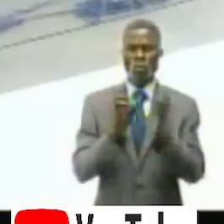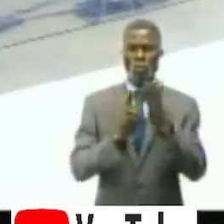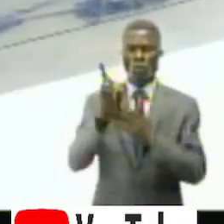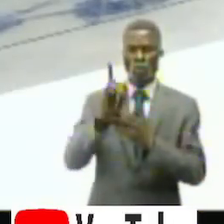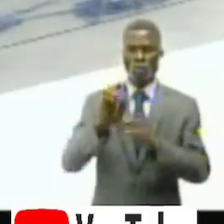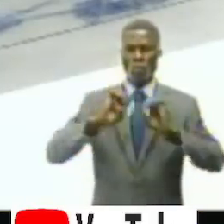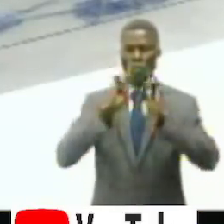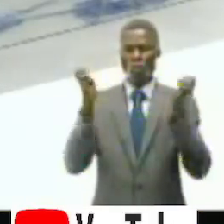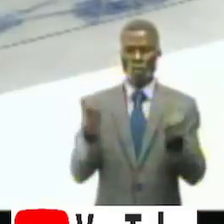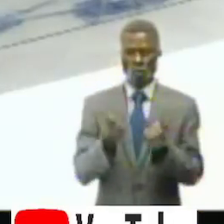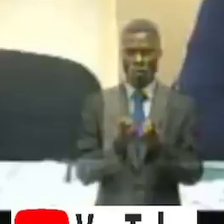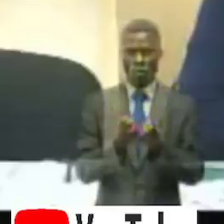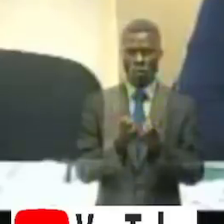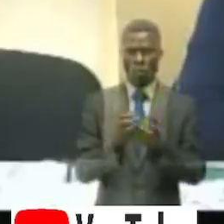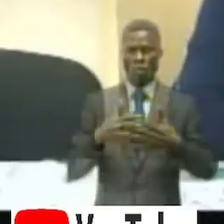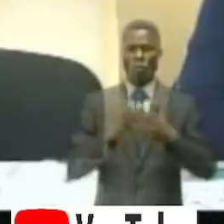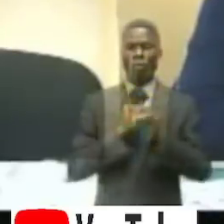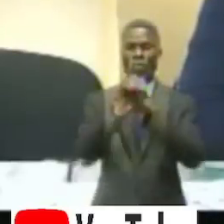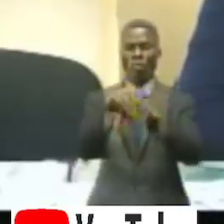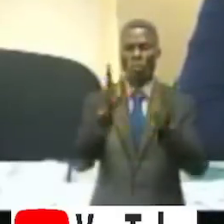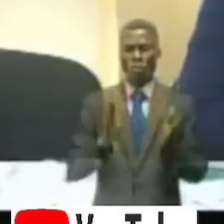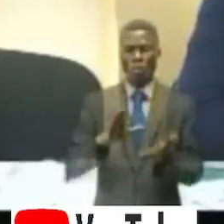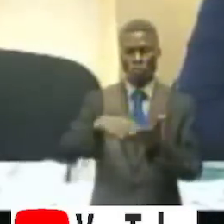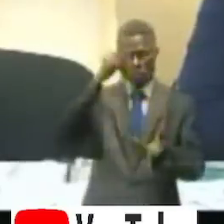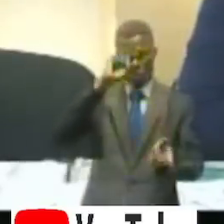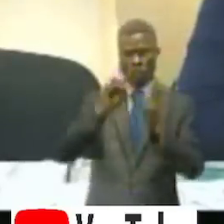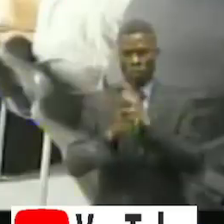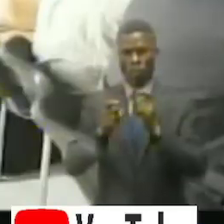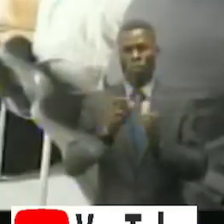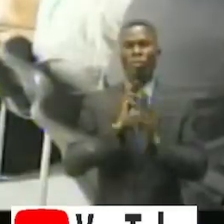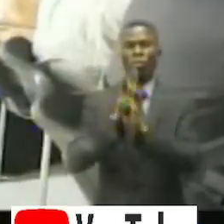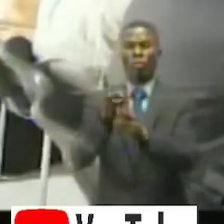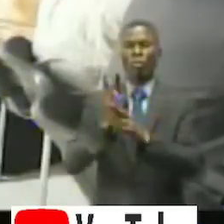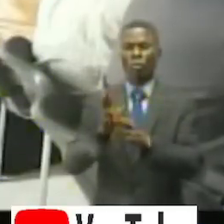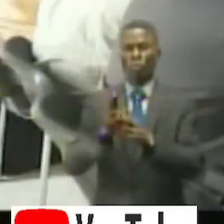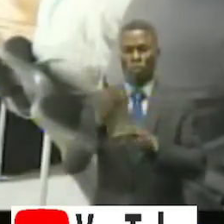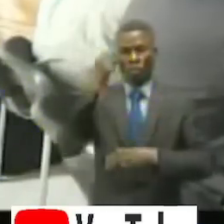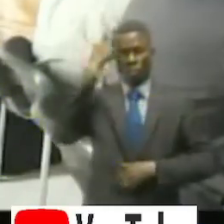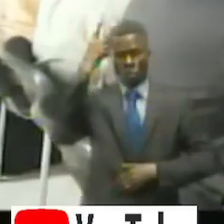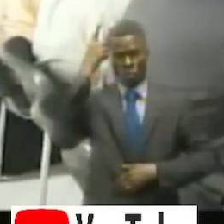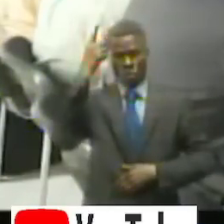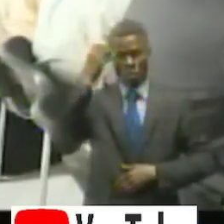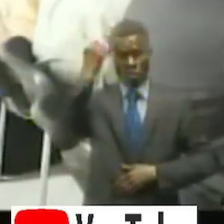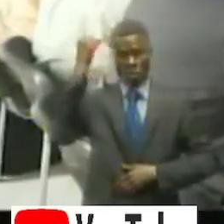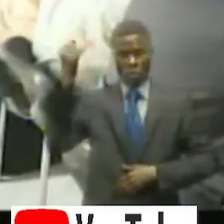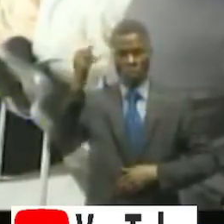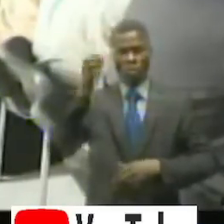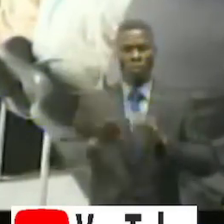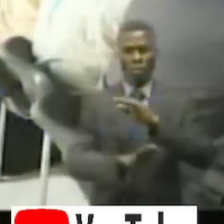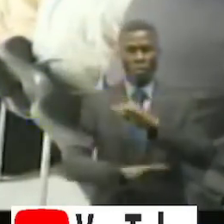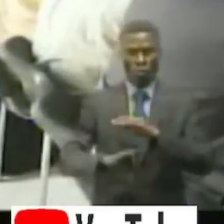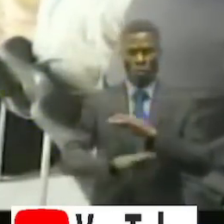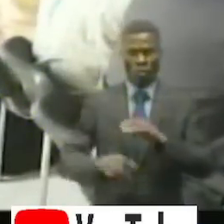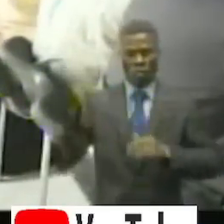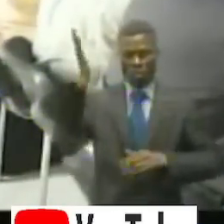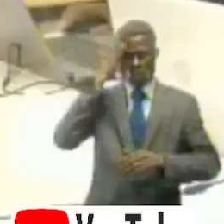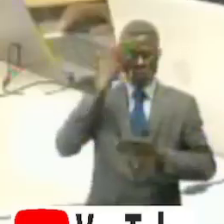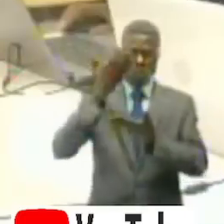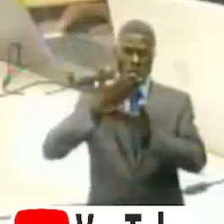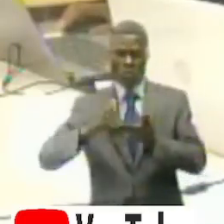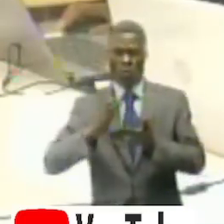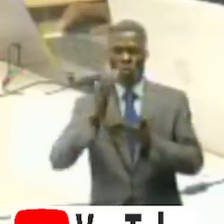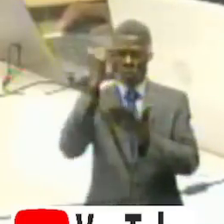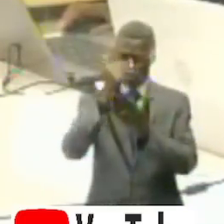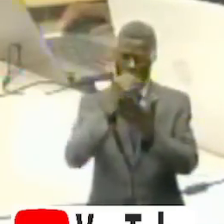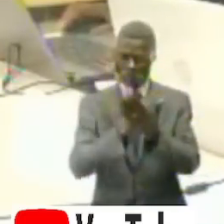des entreprises, que les participants vont améliorer leur rendement dans la compréhension de concepts de base et maîtriser les étapes des